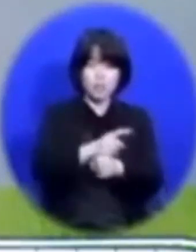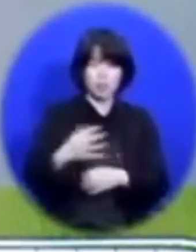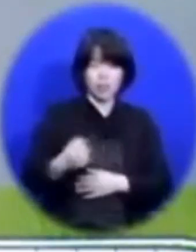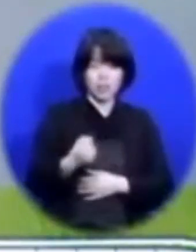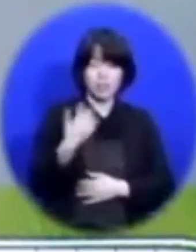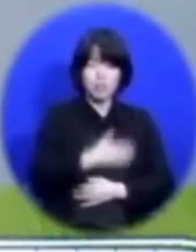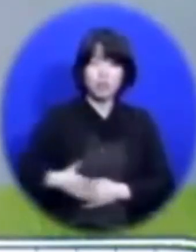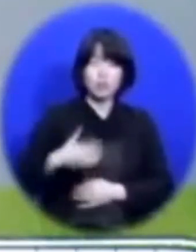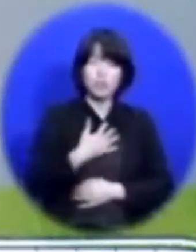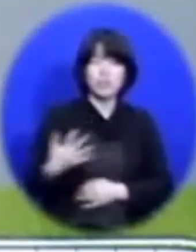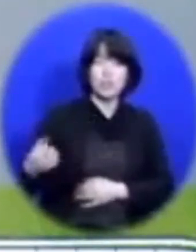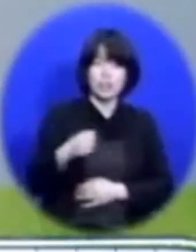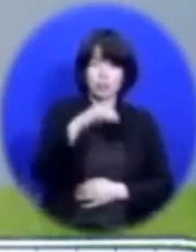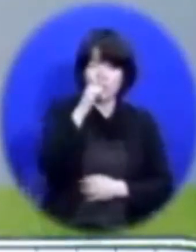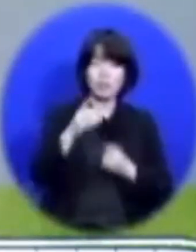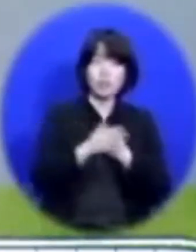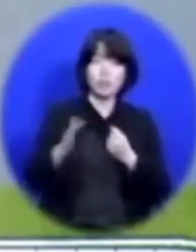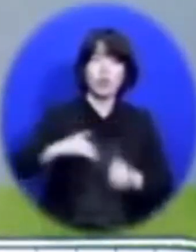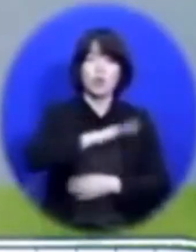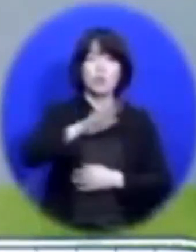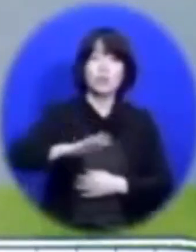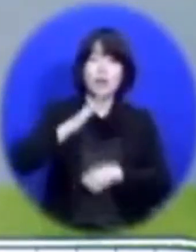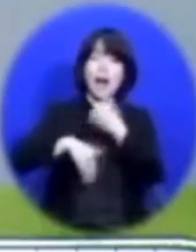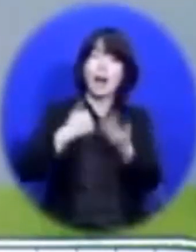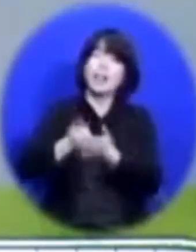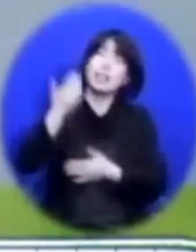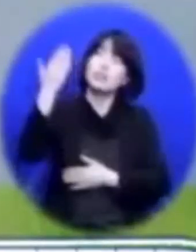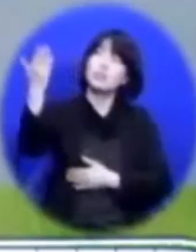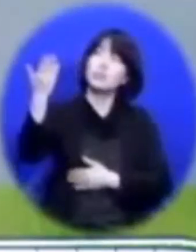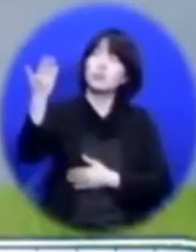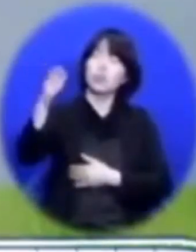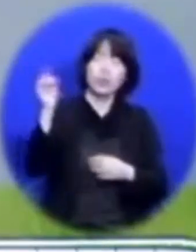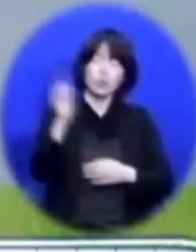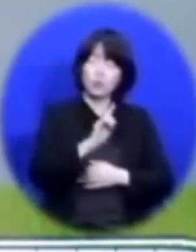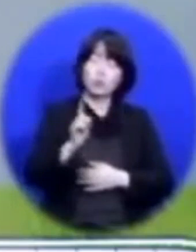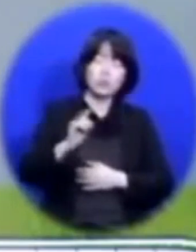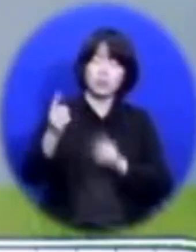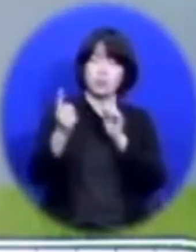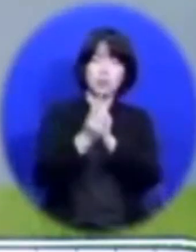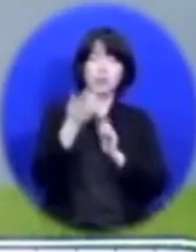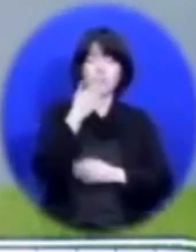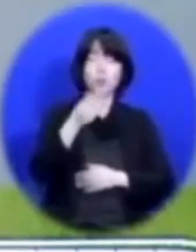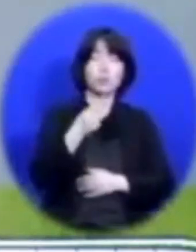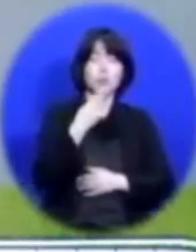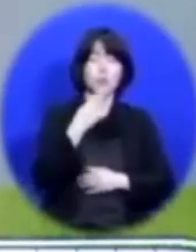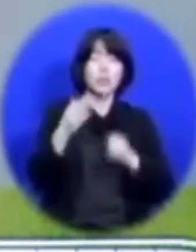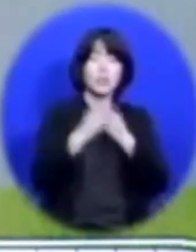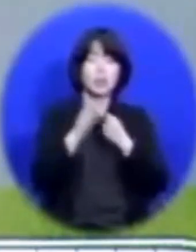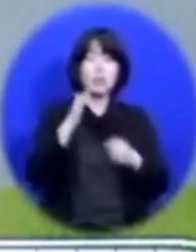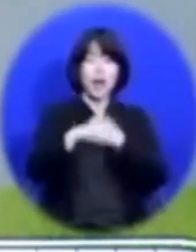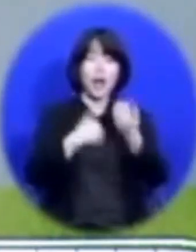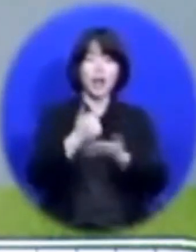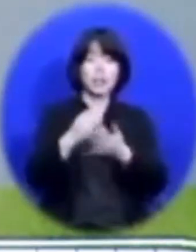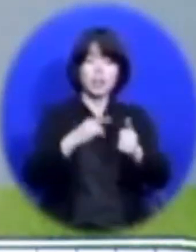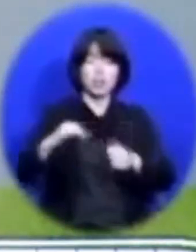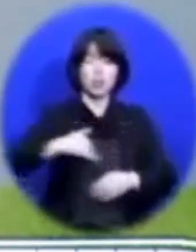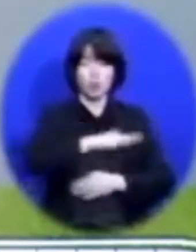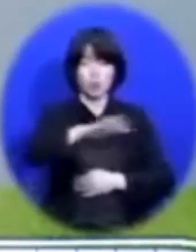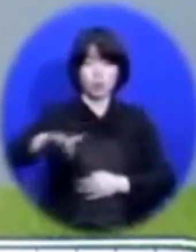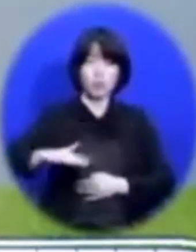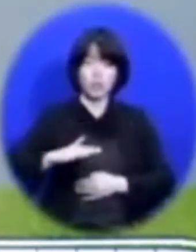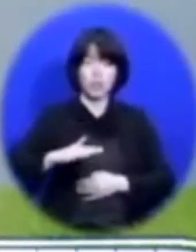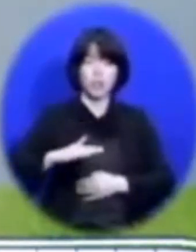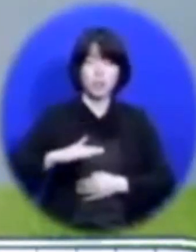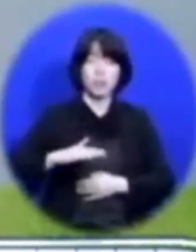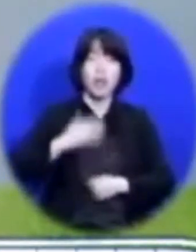을지닌육신을가지고있기때문에 하나님을직접만날수없습니다.그러므로 하나님